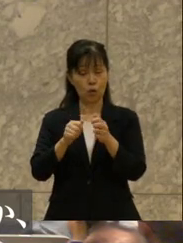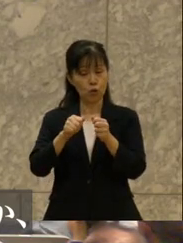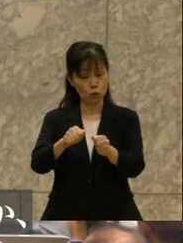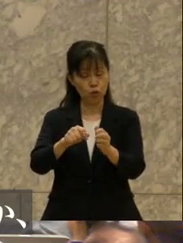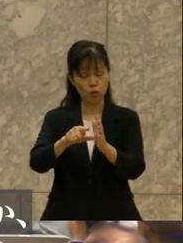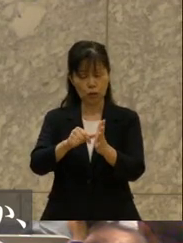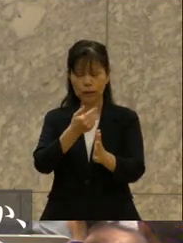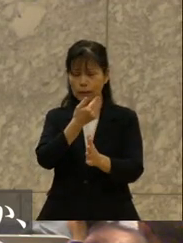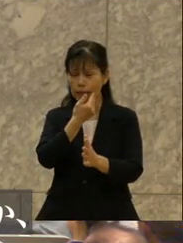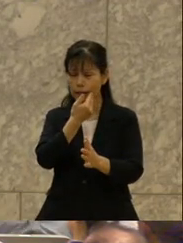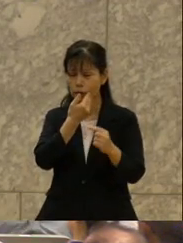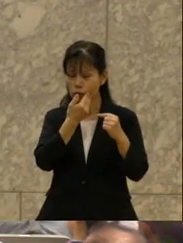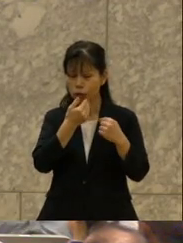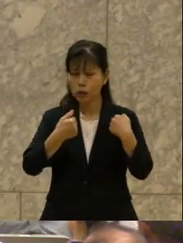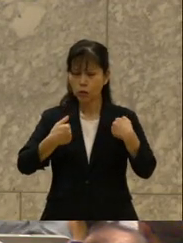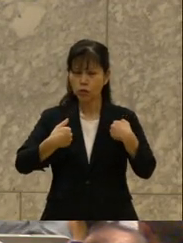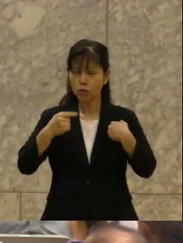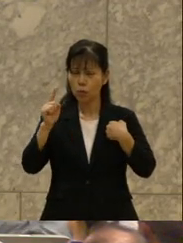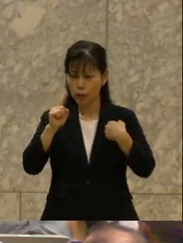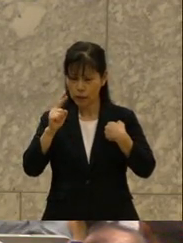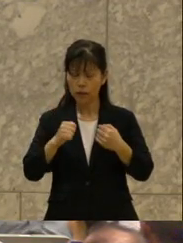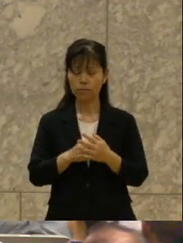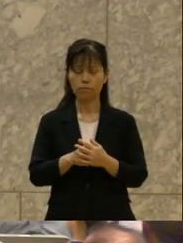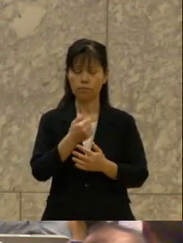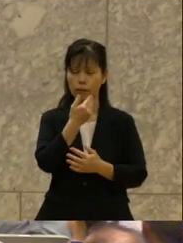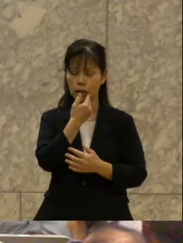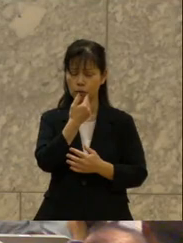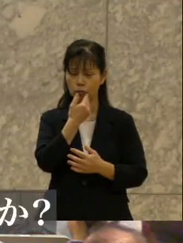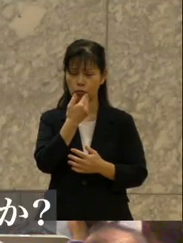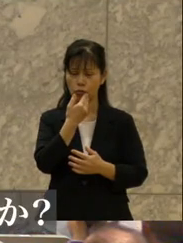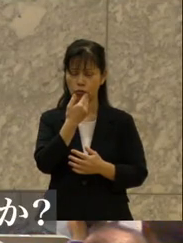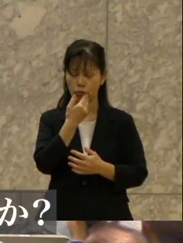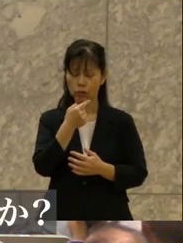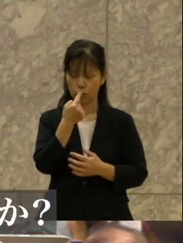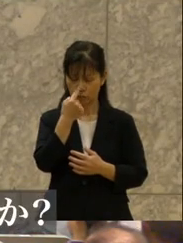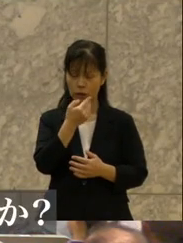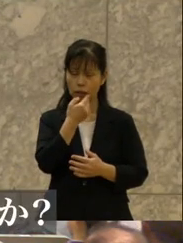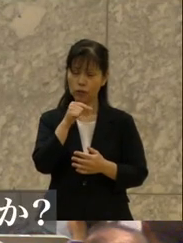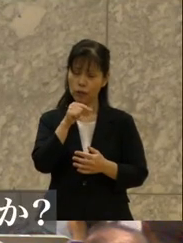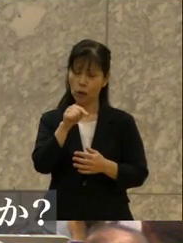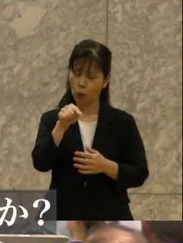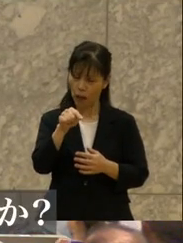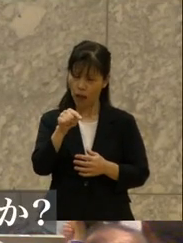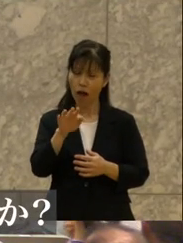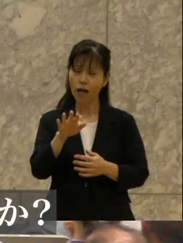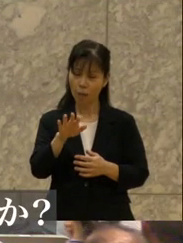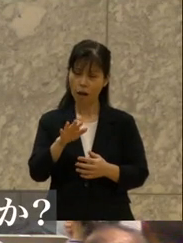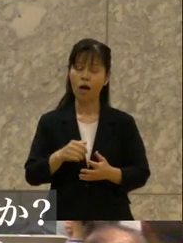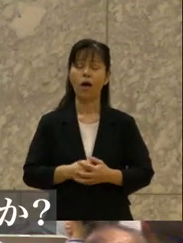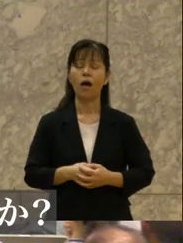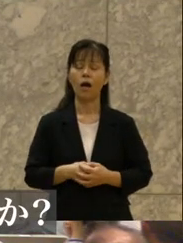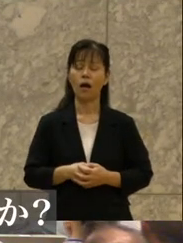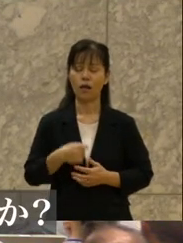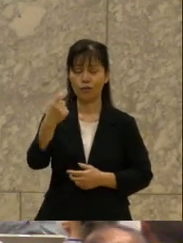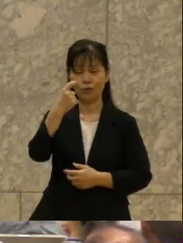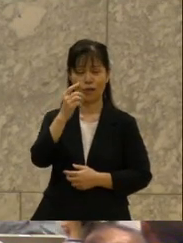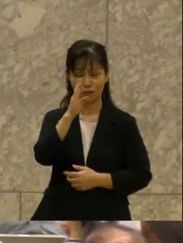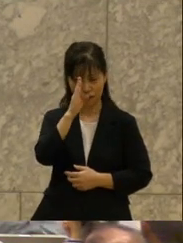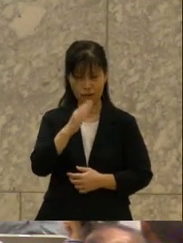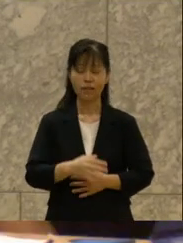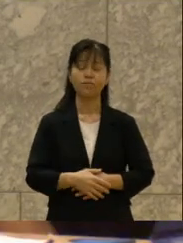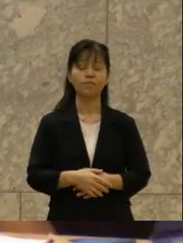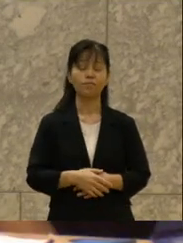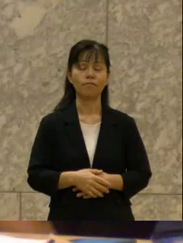大切にしなきゃいけないなとかこういうことやっぱ大事にしてやってきたし大事にしてやってほしいなっていうことがあったら教えていただけますか